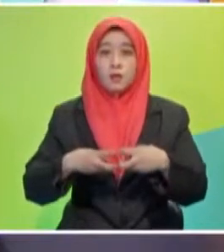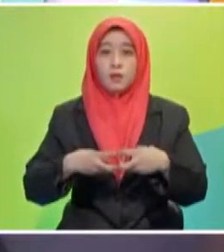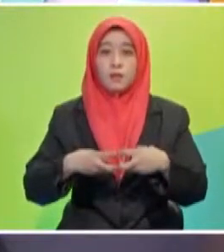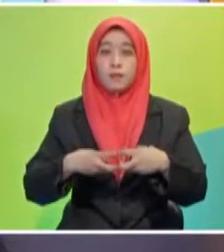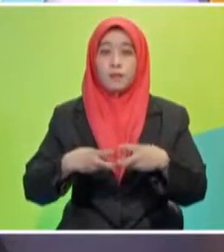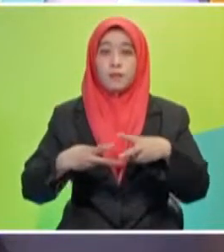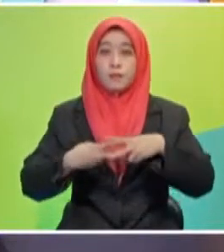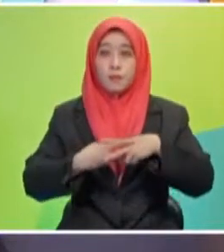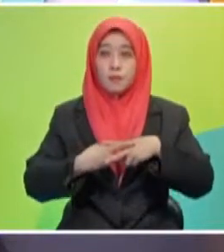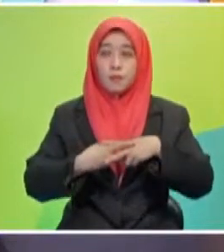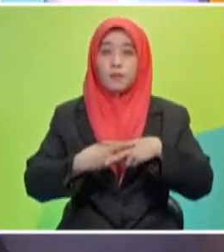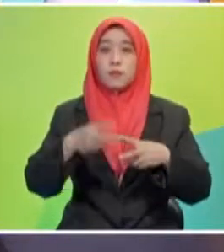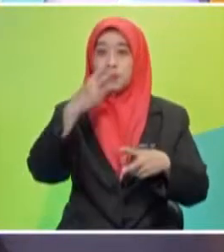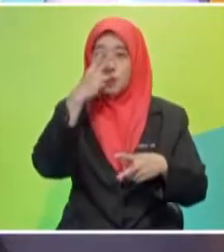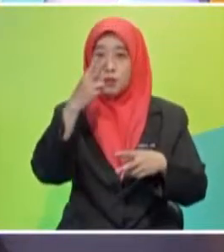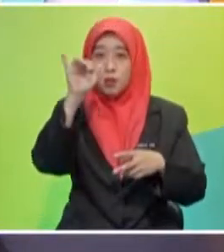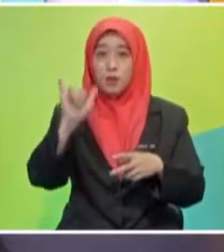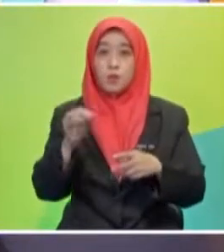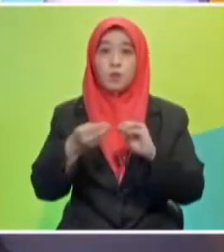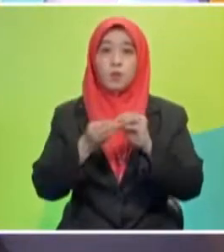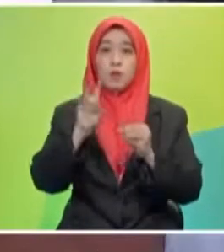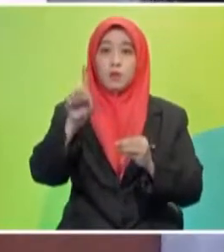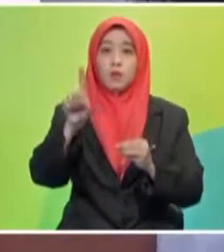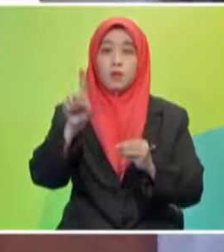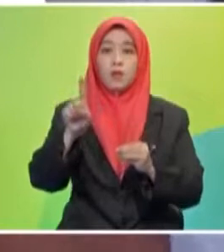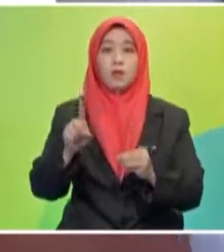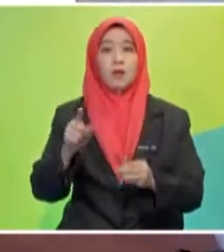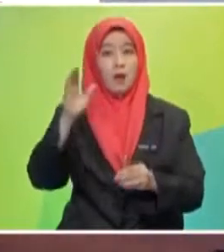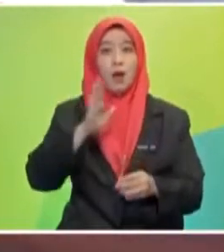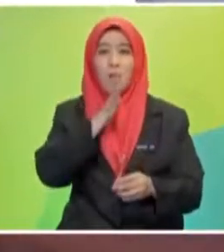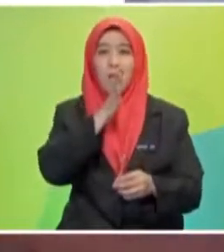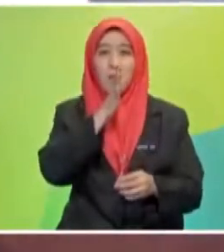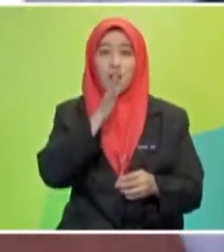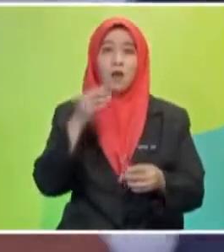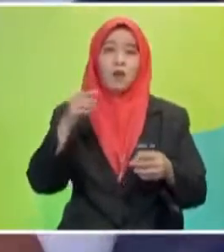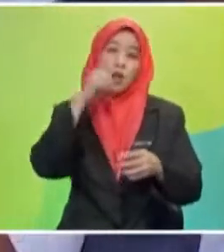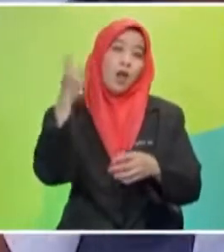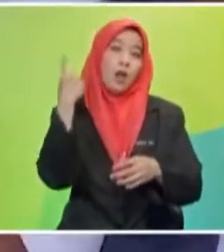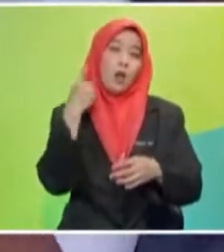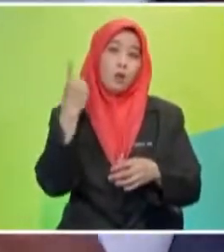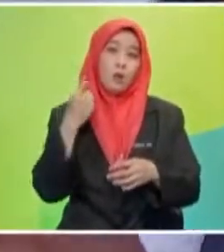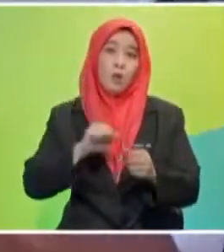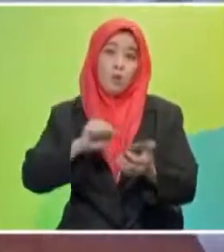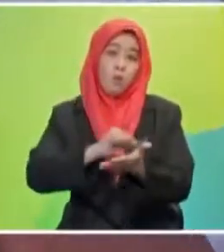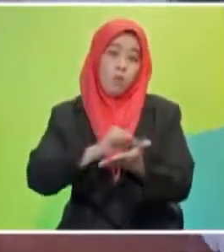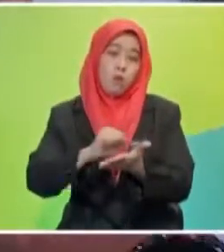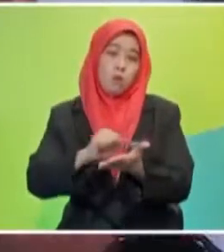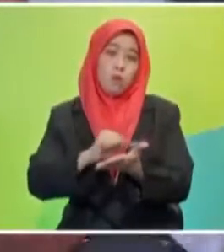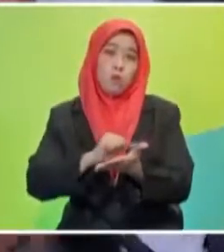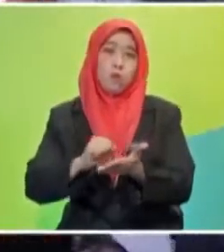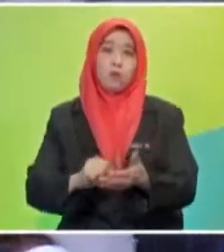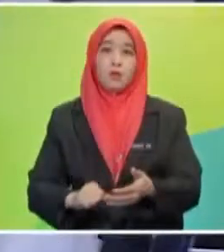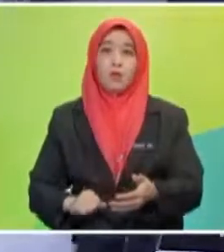apartemen Oh ya Bu tamu ini saya tahu juga ini Masayu selalu masuk baju request itu yaitu mesin basuh